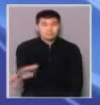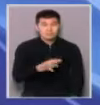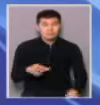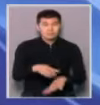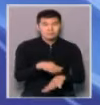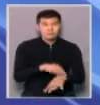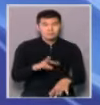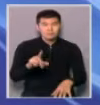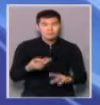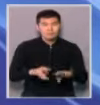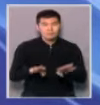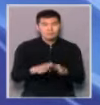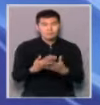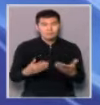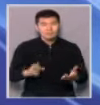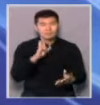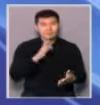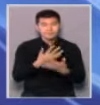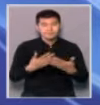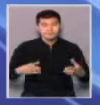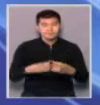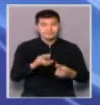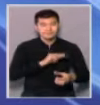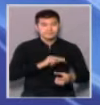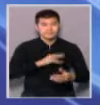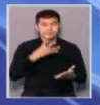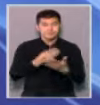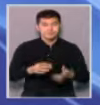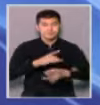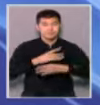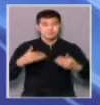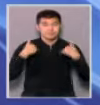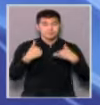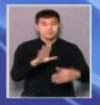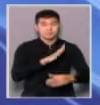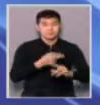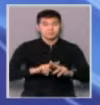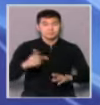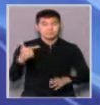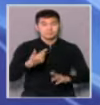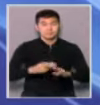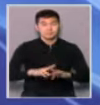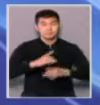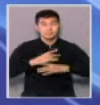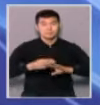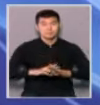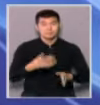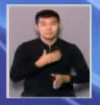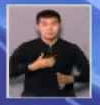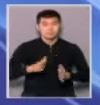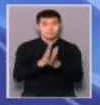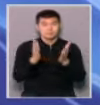Облыс әкімі Махамбет Досмұхамбетов мұнай-газ саласы қызметкерлерін кәсіби мерекелермен құттықтады. Атырау үшін айтулы саланың маңызы